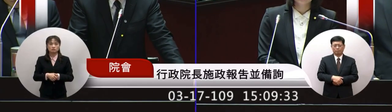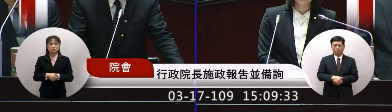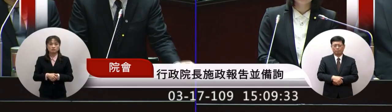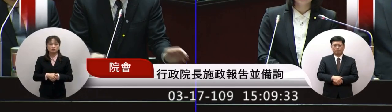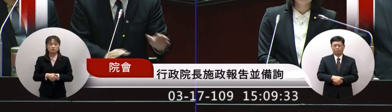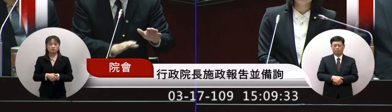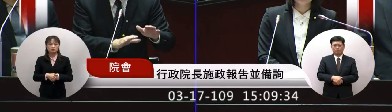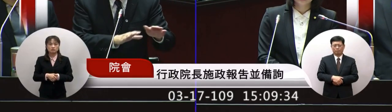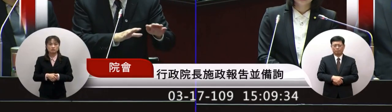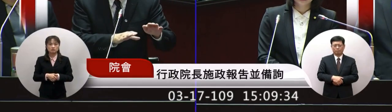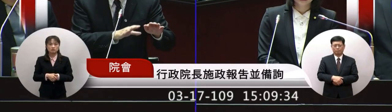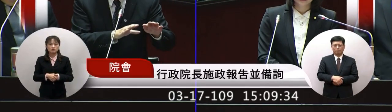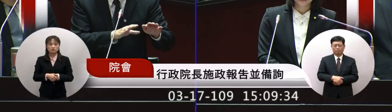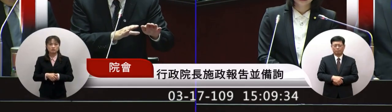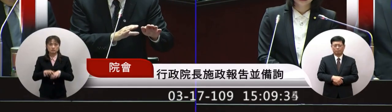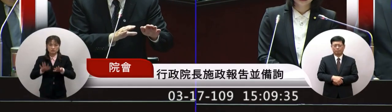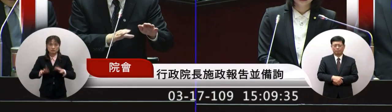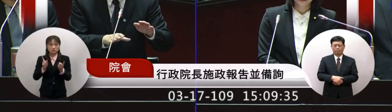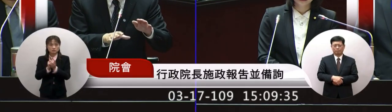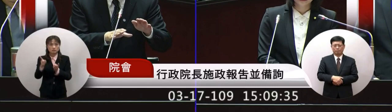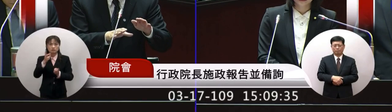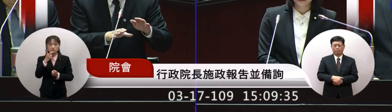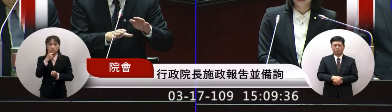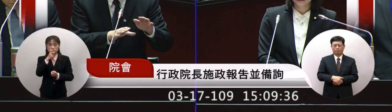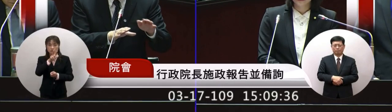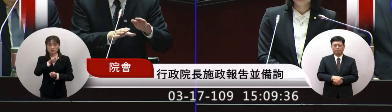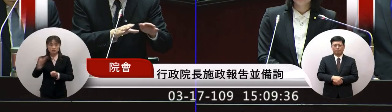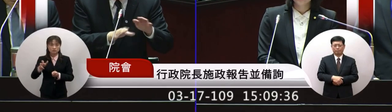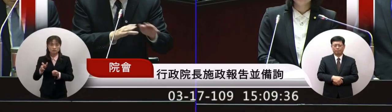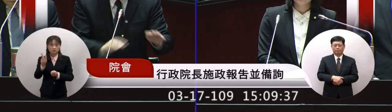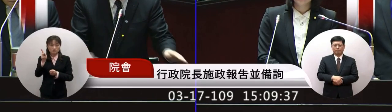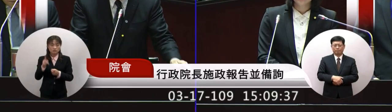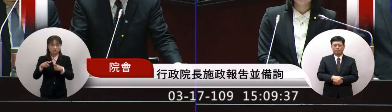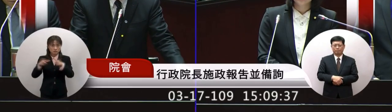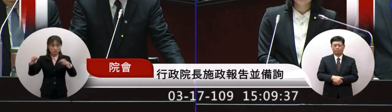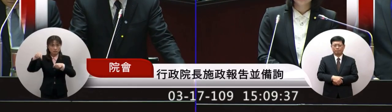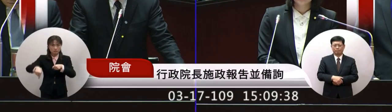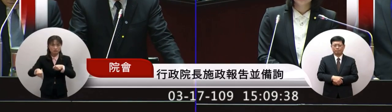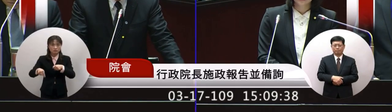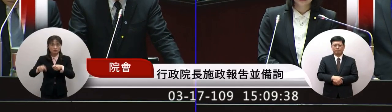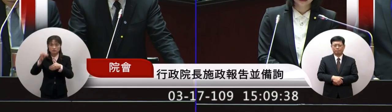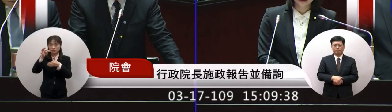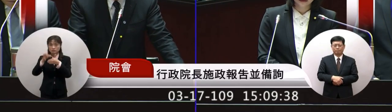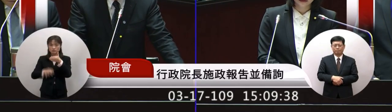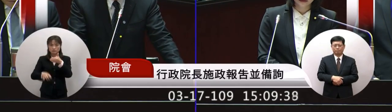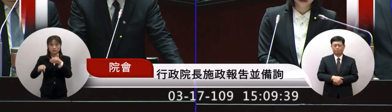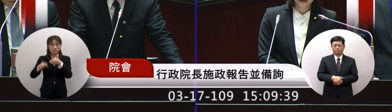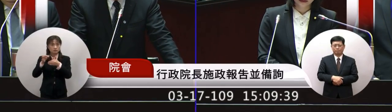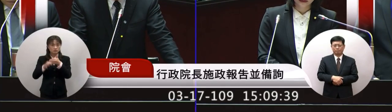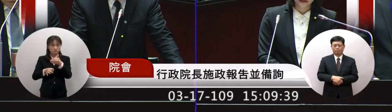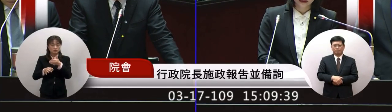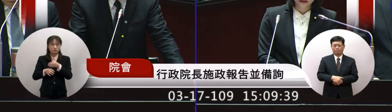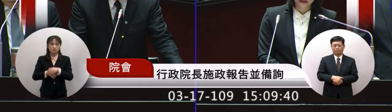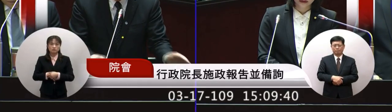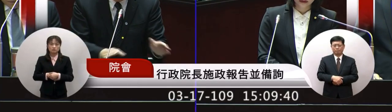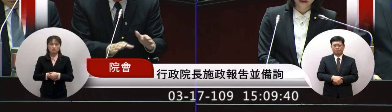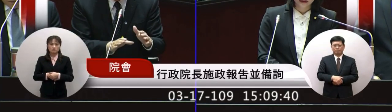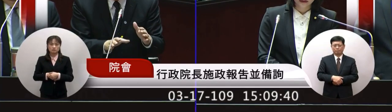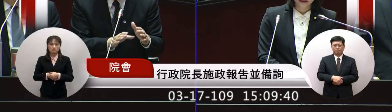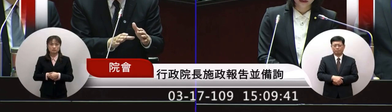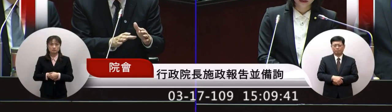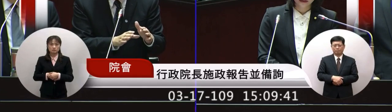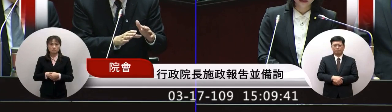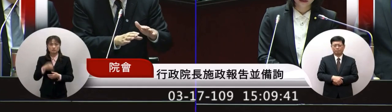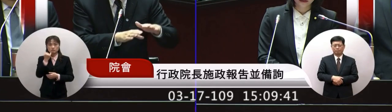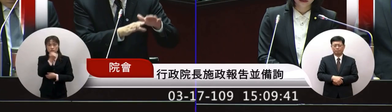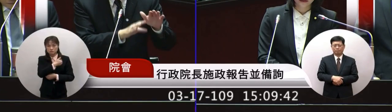点。所以我们现在在绿债的这一个标准上面哦， 标准上面，那也许有些时候我们的